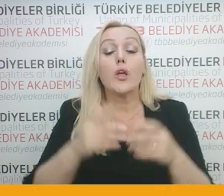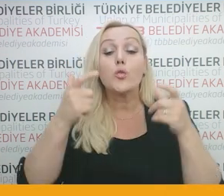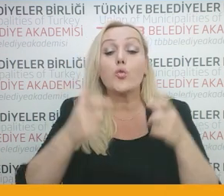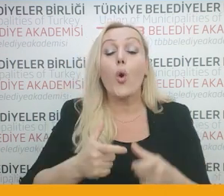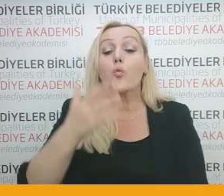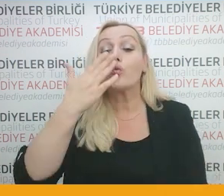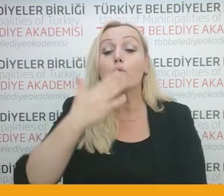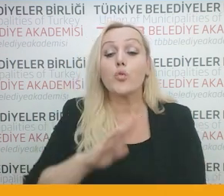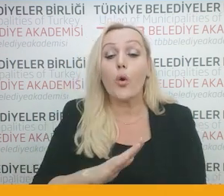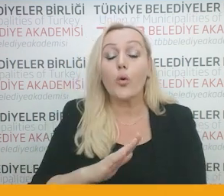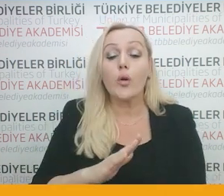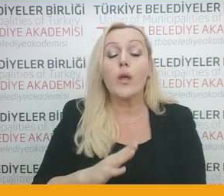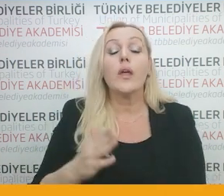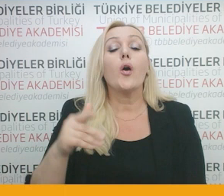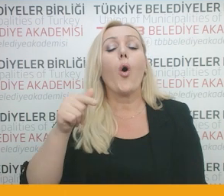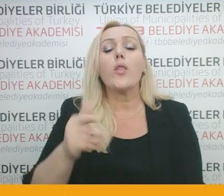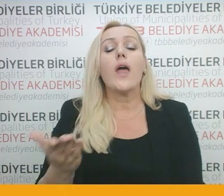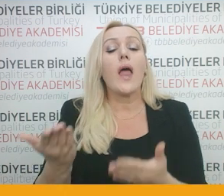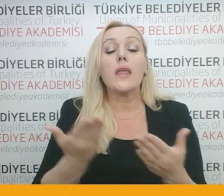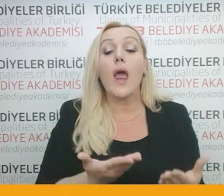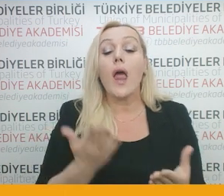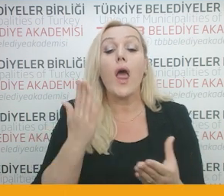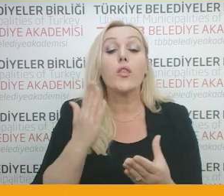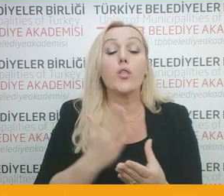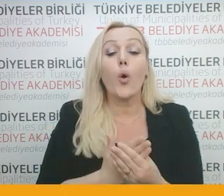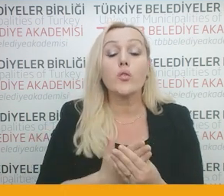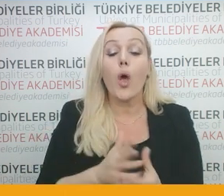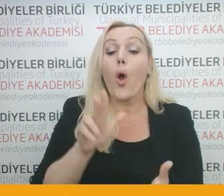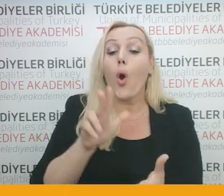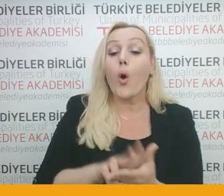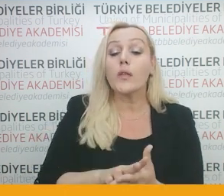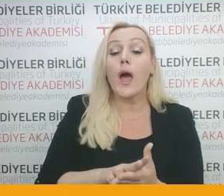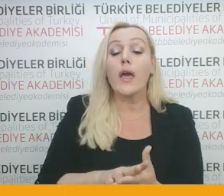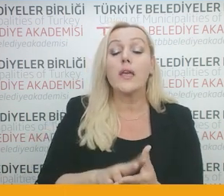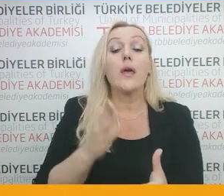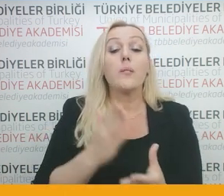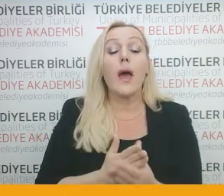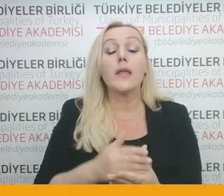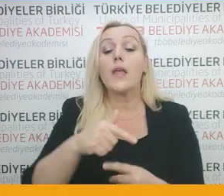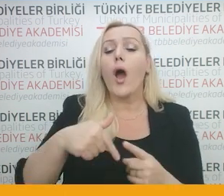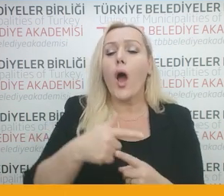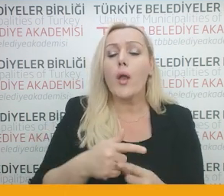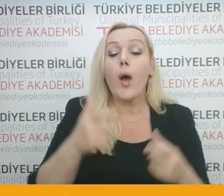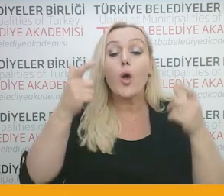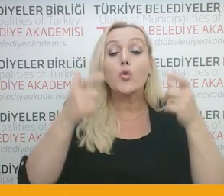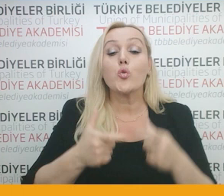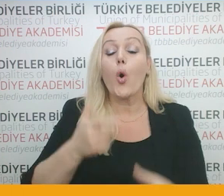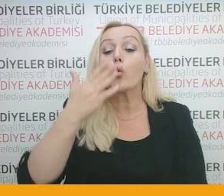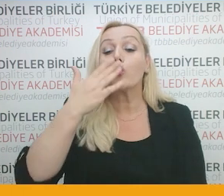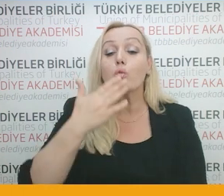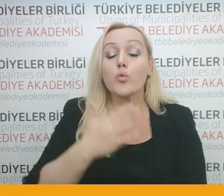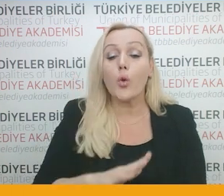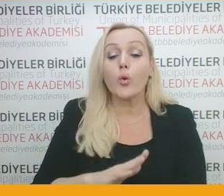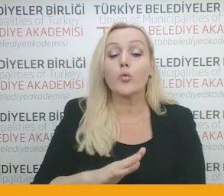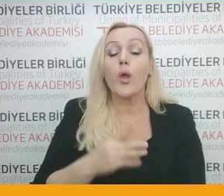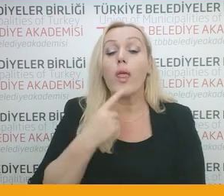gerçekleştirme görevleri önlerine gelen dosyada onay belgesi arama sorumluluğu yoktur diyor. Dolayısıyla yükümlülükleri